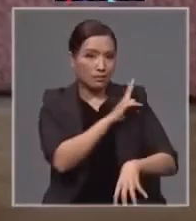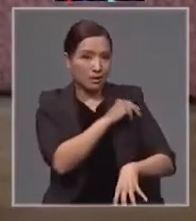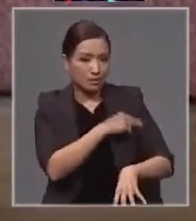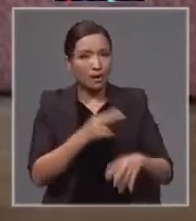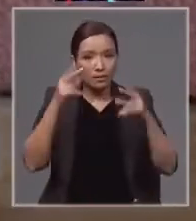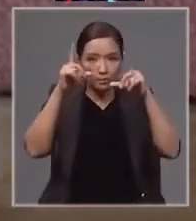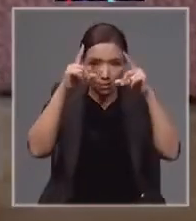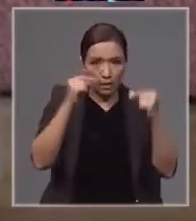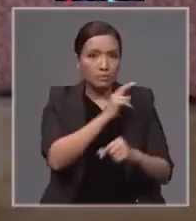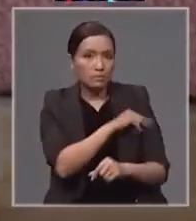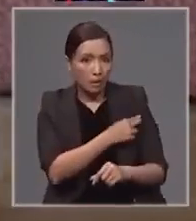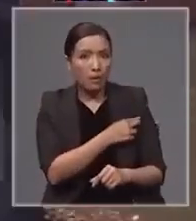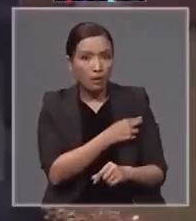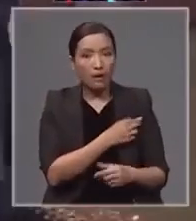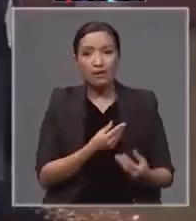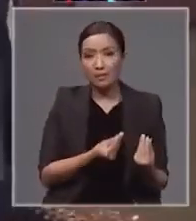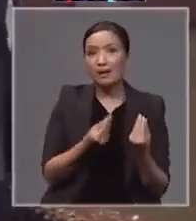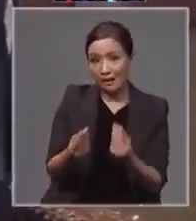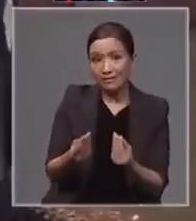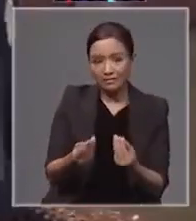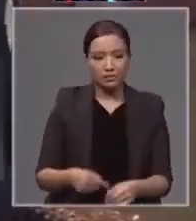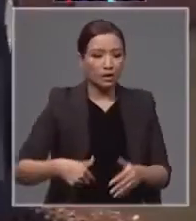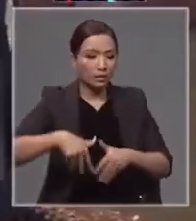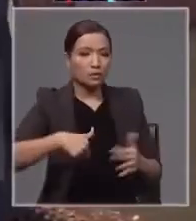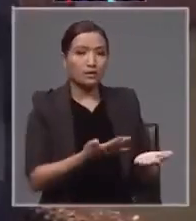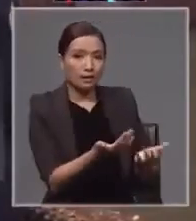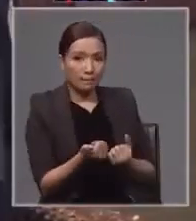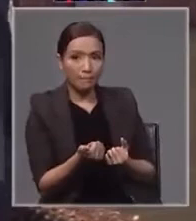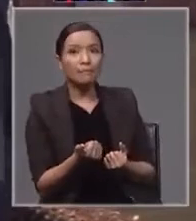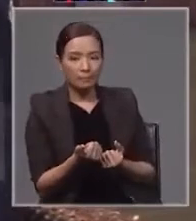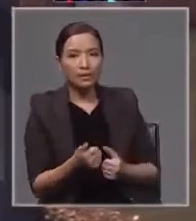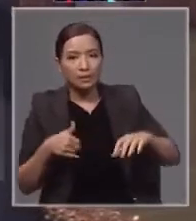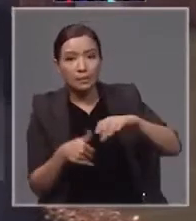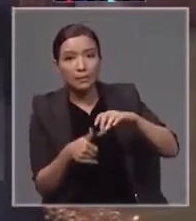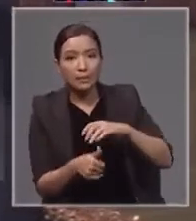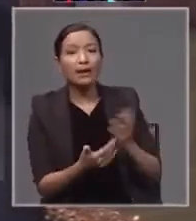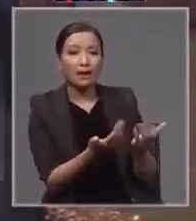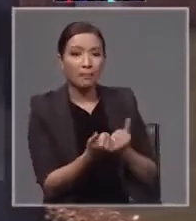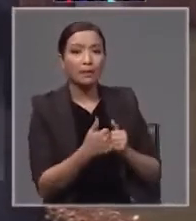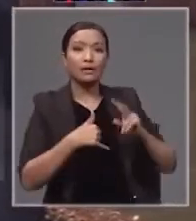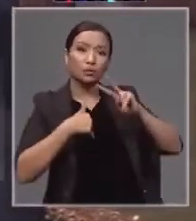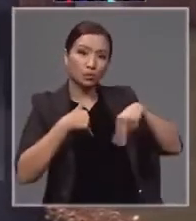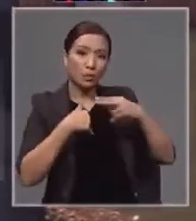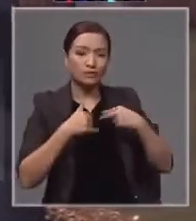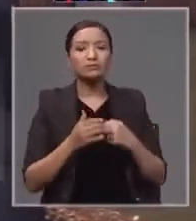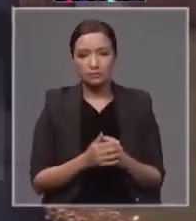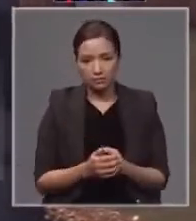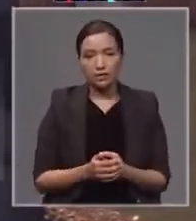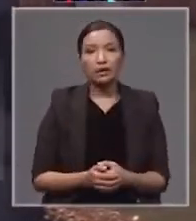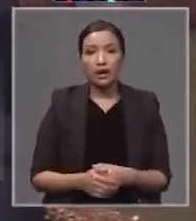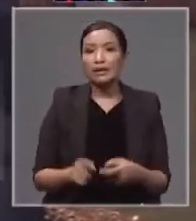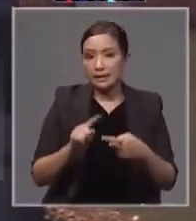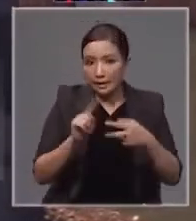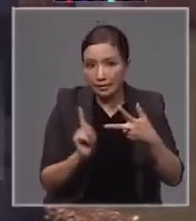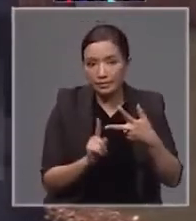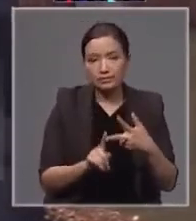าลพวกอะไรต่างกับผู้รับบริการคือประชาชนคือคนไข้ค ือ ผู้บริโภคนะครับกับอีกอันหนึ่งคือตัวสปสช.ซึ่งเป็